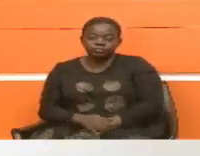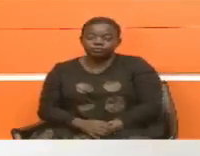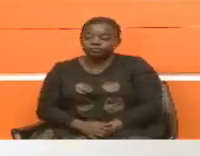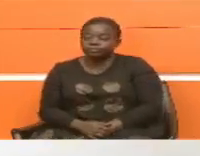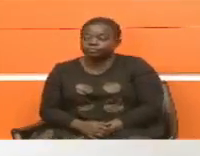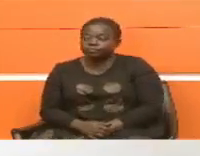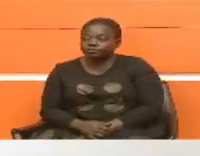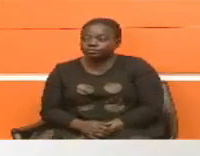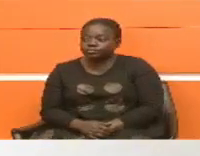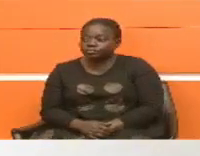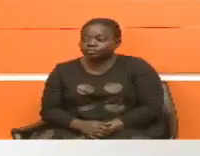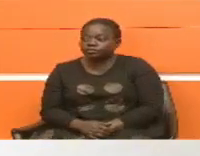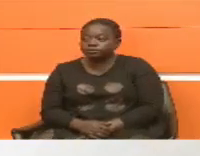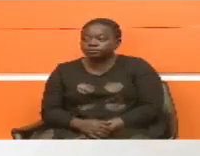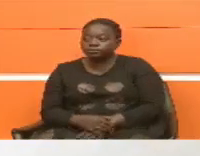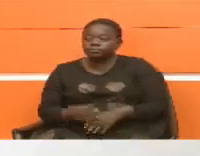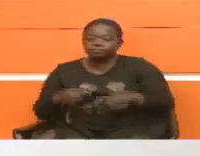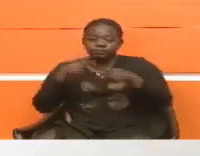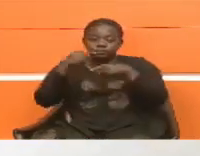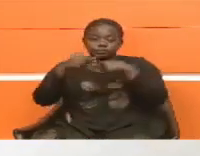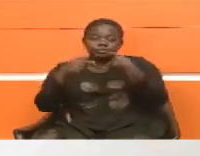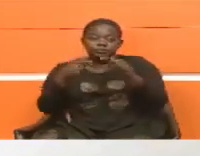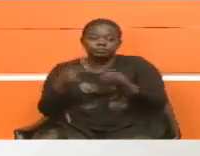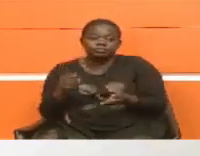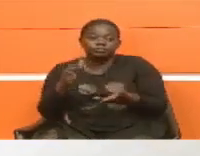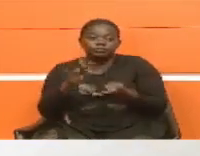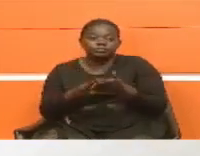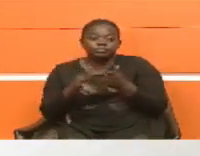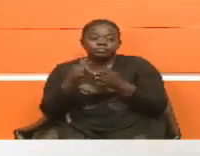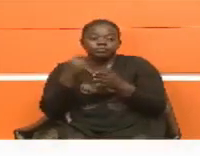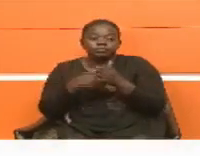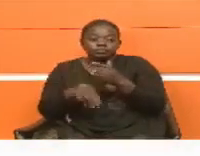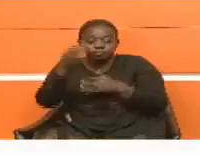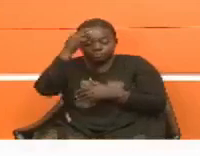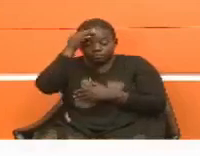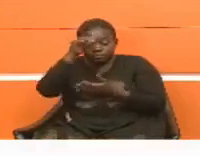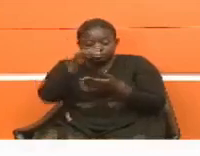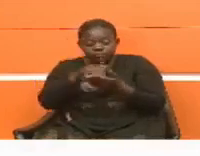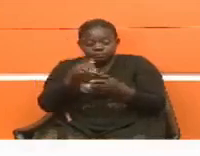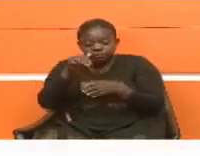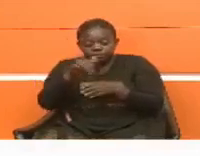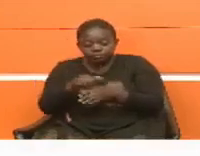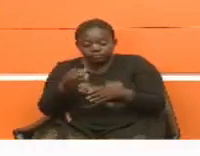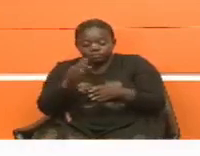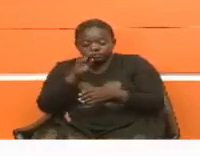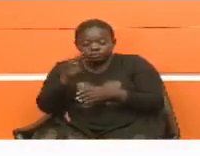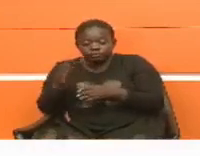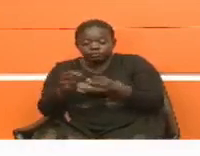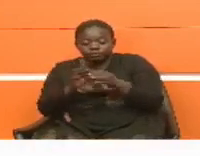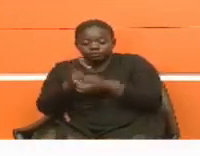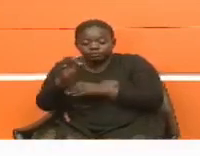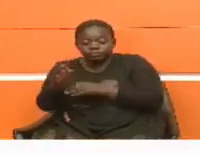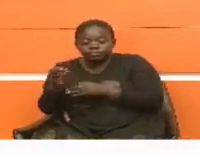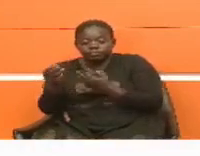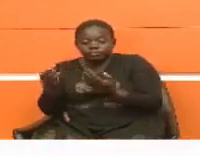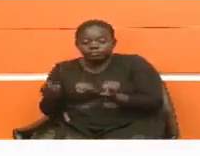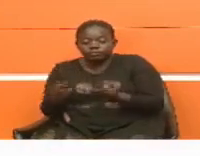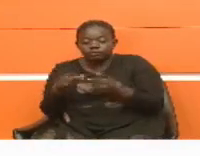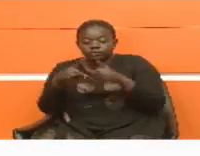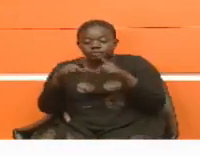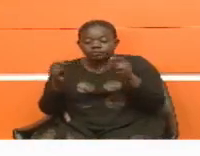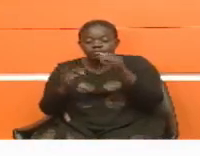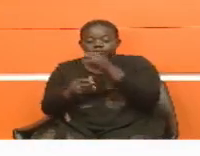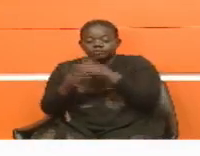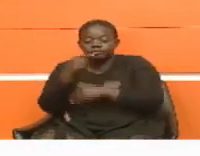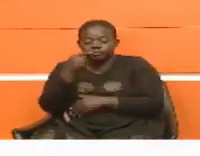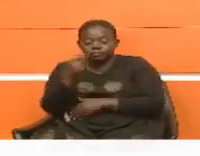Bali twongere okufuukira ddala ekyo kye tukkiriza okubeera ab'omwoyo nga tutambula ng'ekigambo kya Katonda bwe